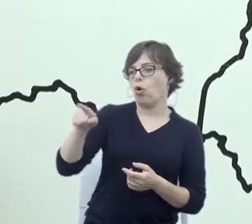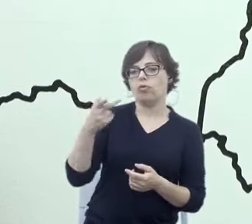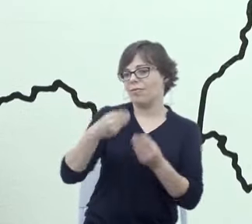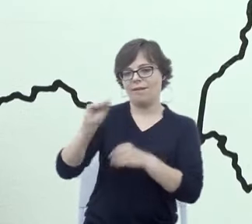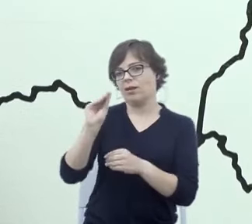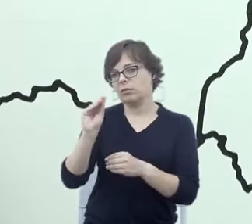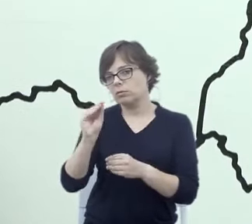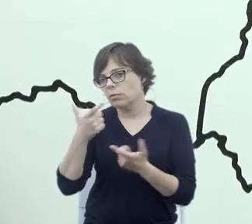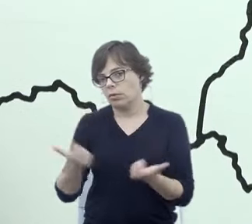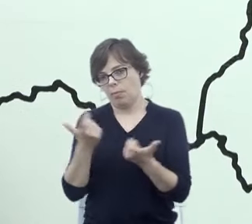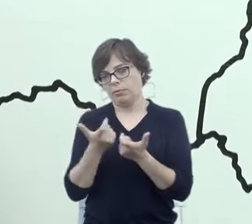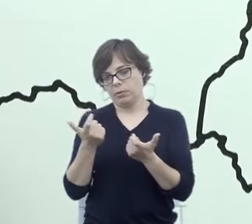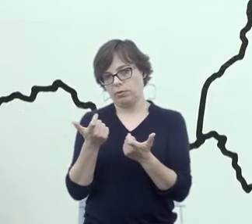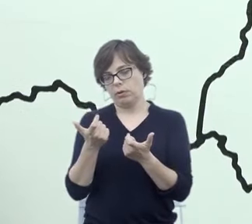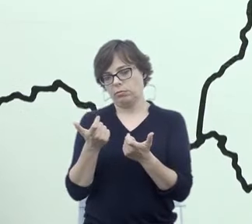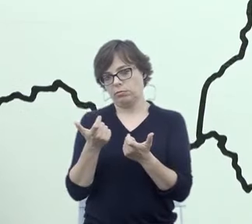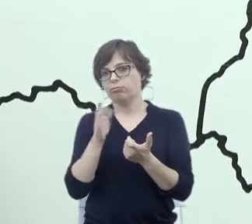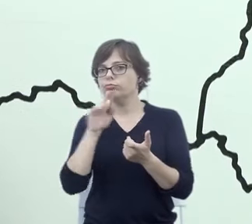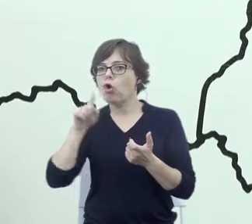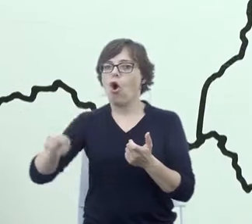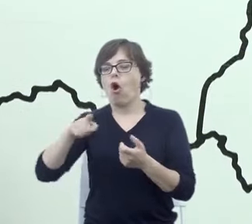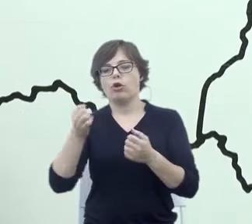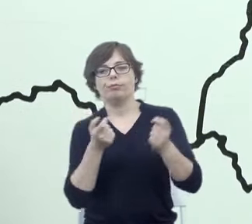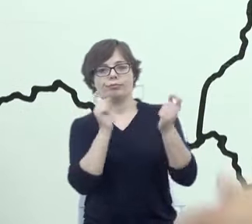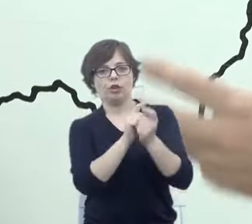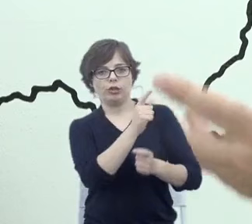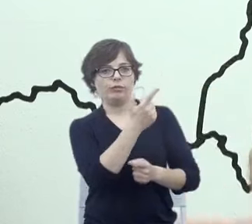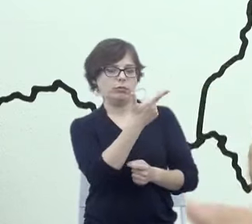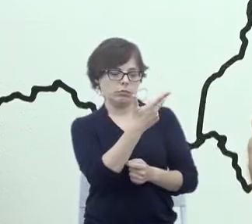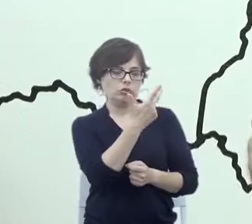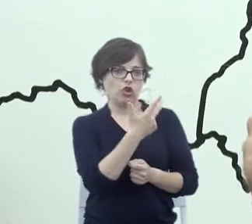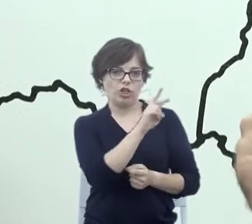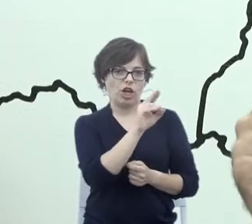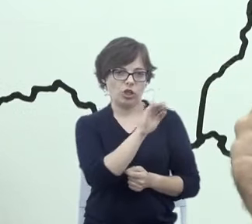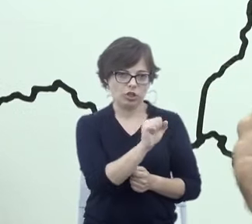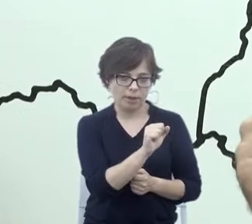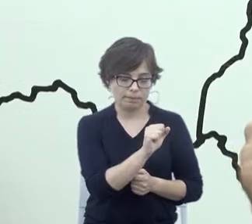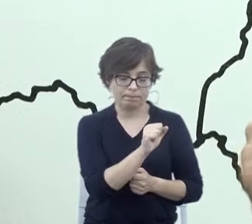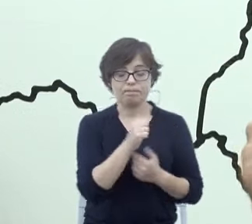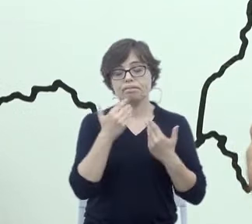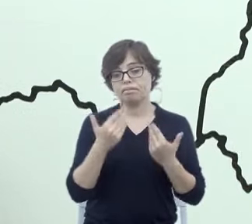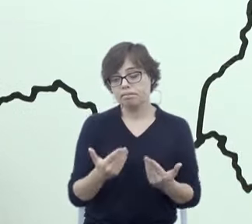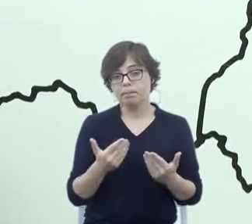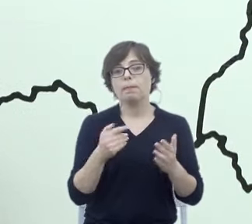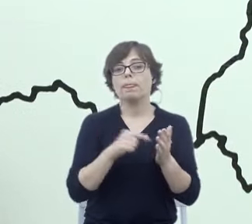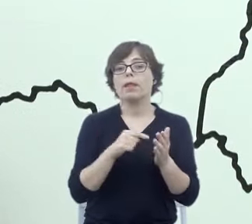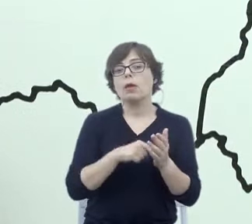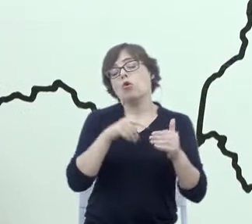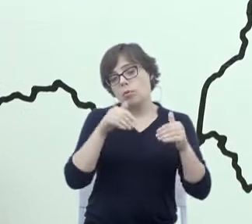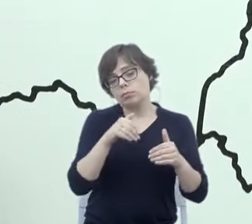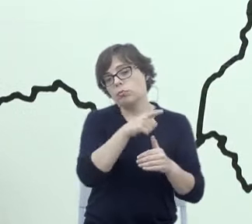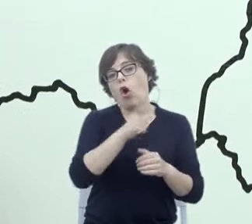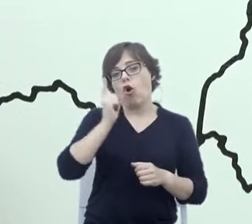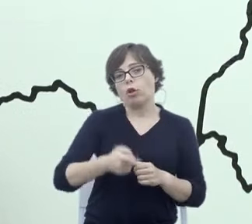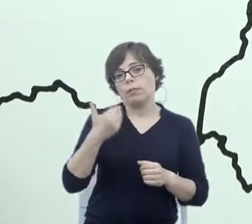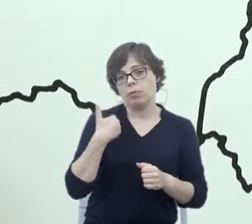najgroźniejsze dla III Rzeszy. I można tu wychodzić od rozkazów, które były wydawane już